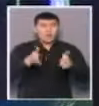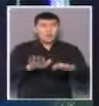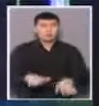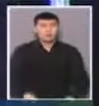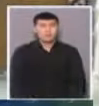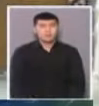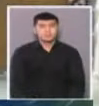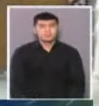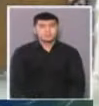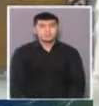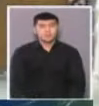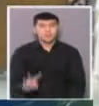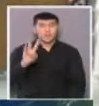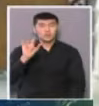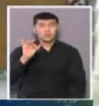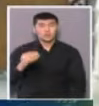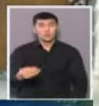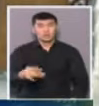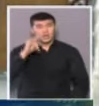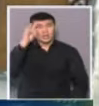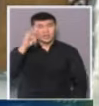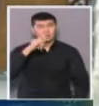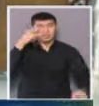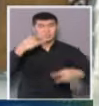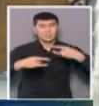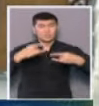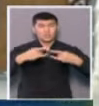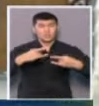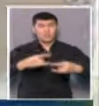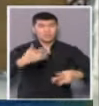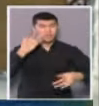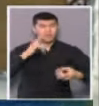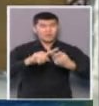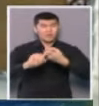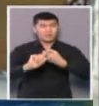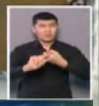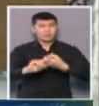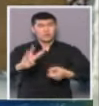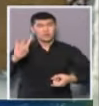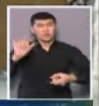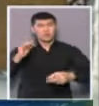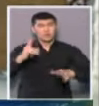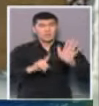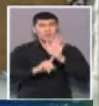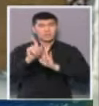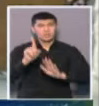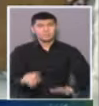қалдырды. Нұртілеу кәдімгі қазақ телевизиясының тұсас дәуірі. Нұртілеу ең алдымен